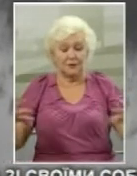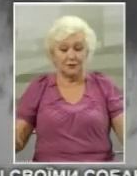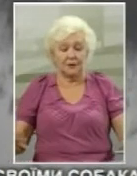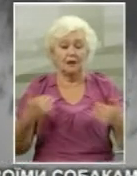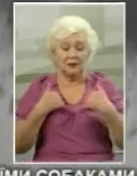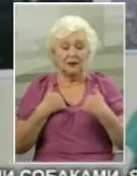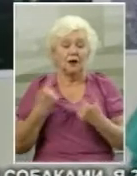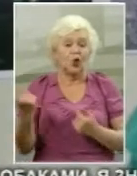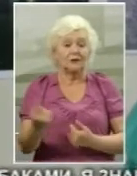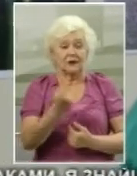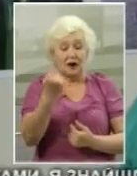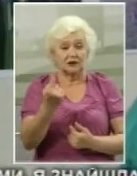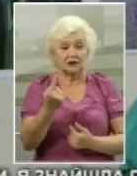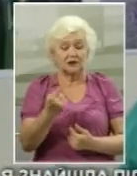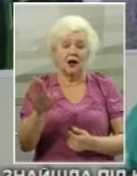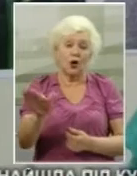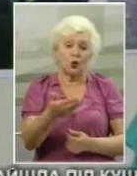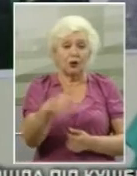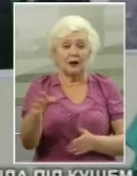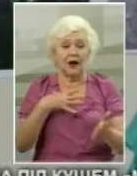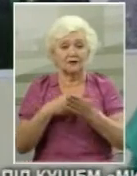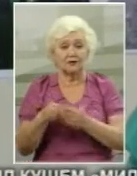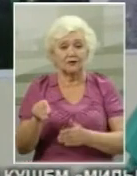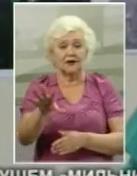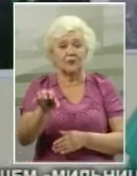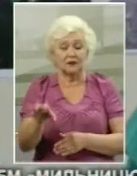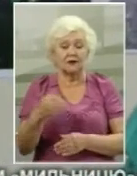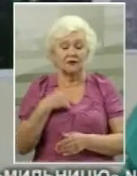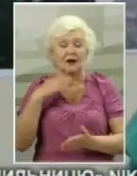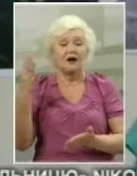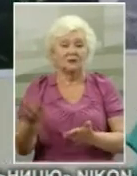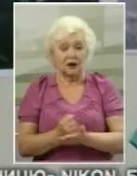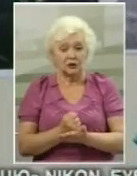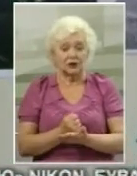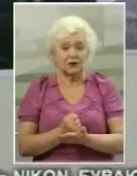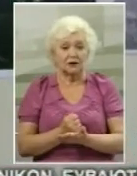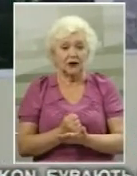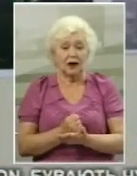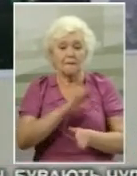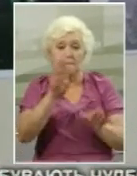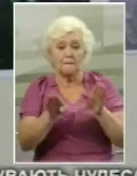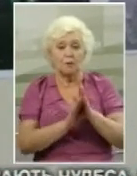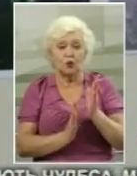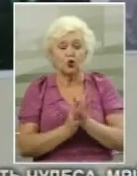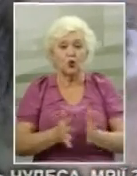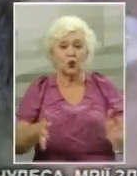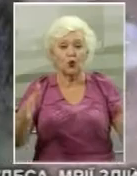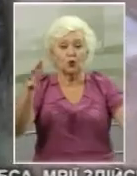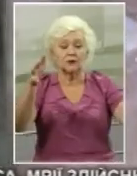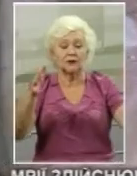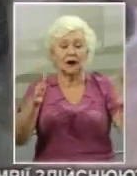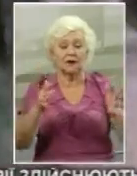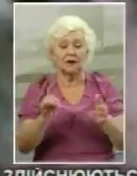І однажды, гуляя со своїми собаками, я нашла под кустом